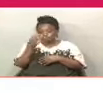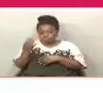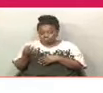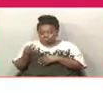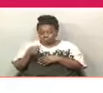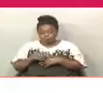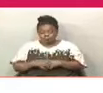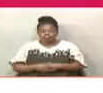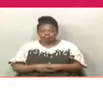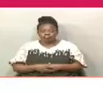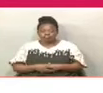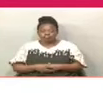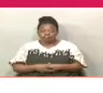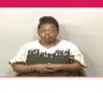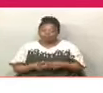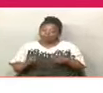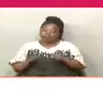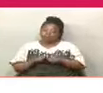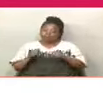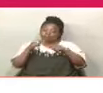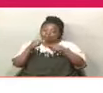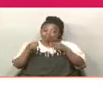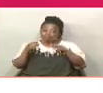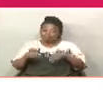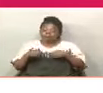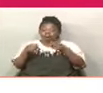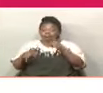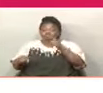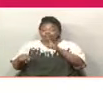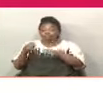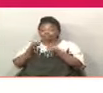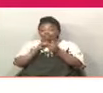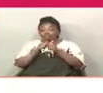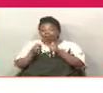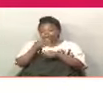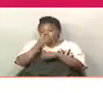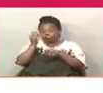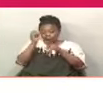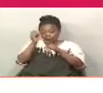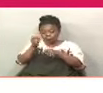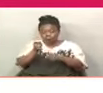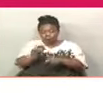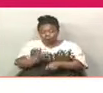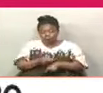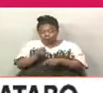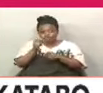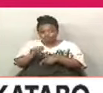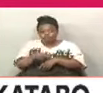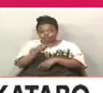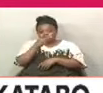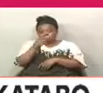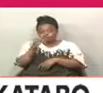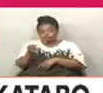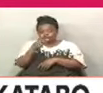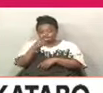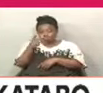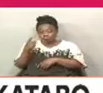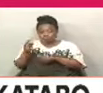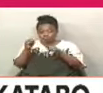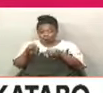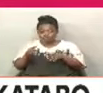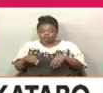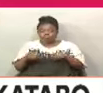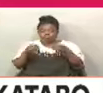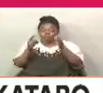2023. Ate nga tukyagenda mu maaso n'okutuusa akabawanguzi b'empaka z'omulimi asinga Bassenga 2022, leero